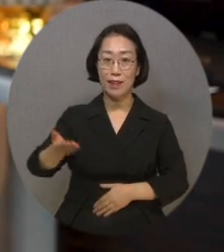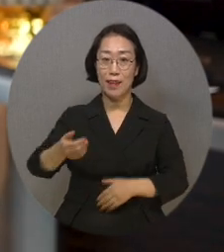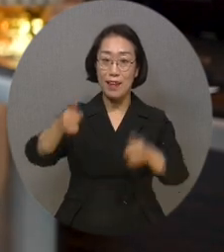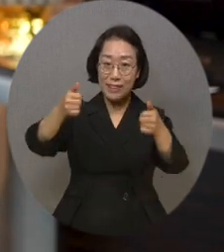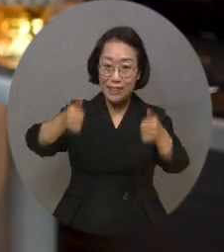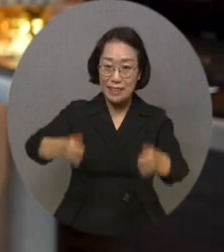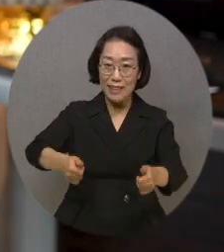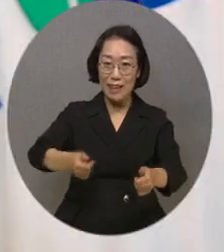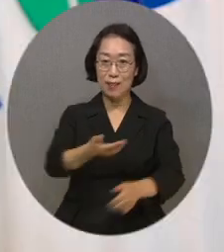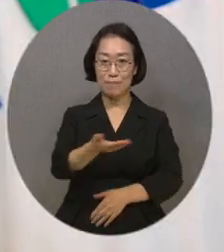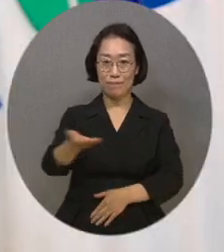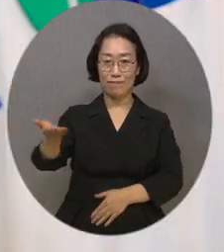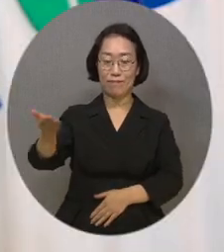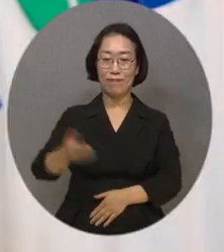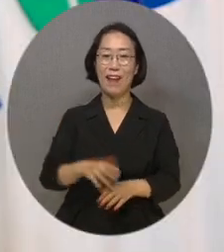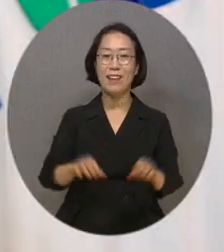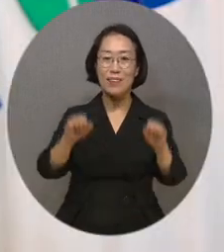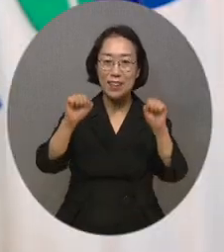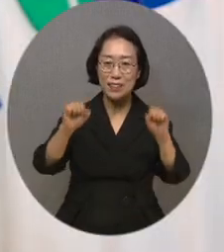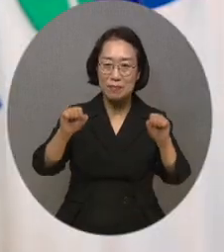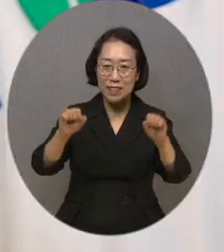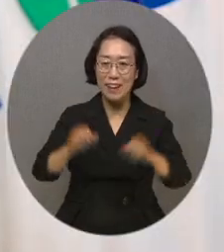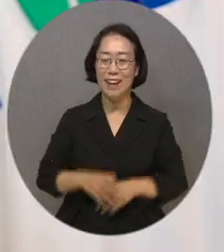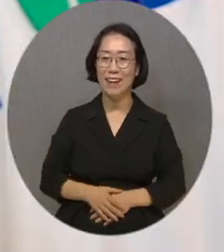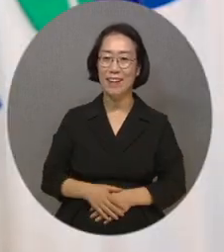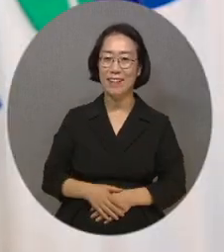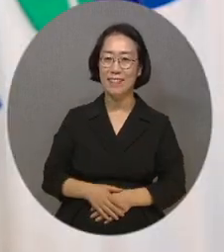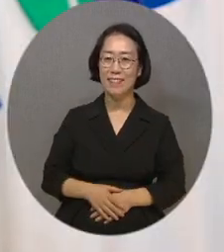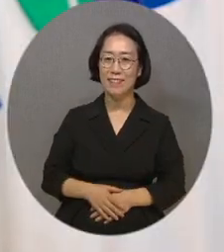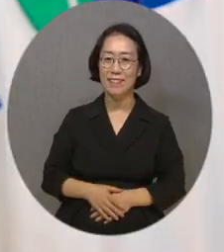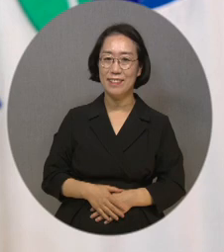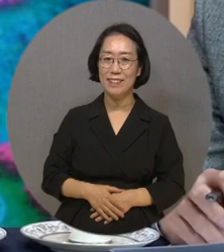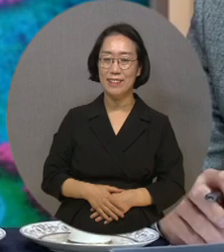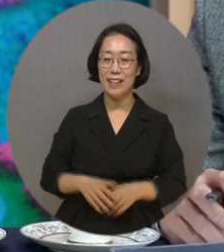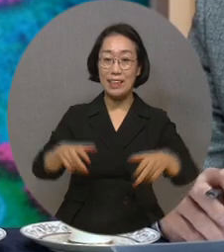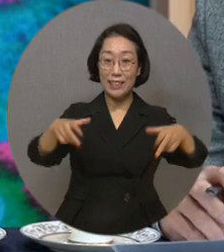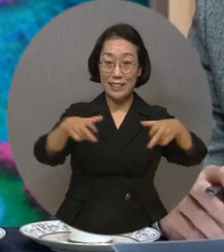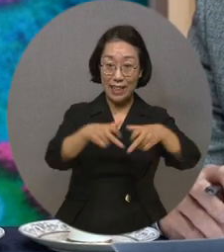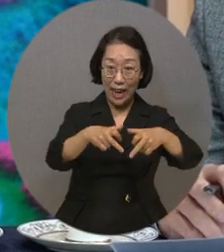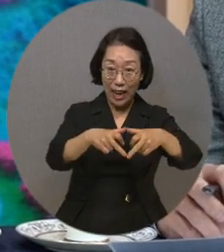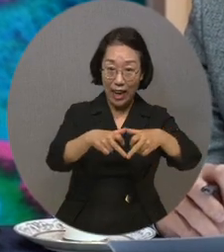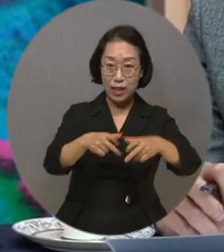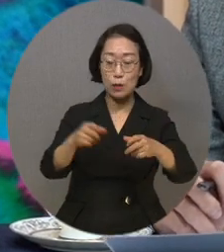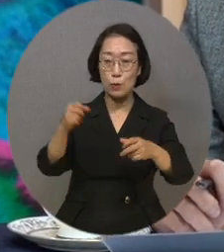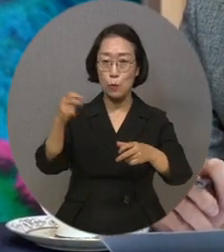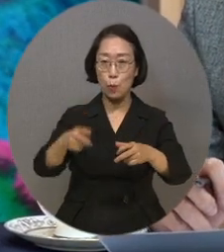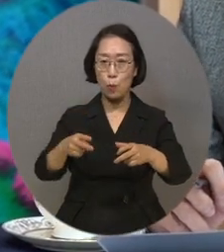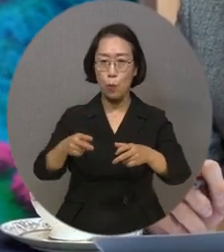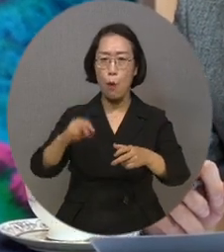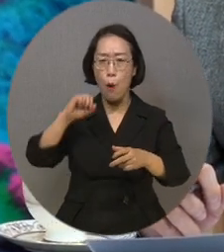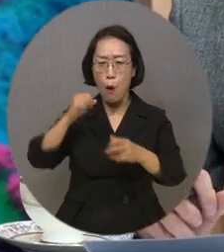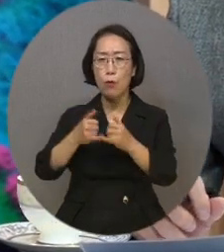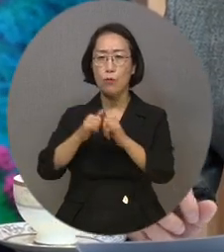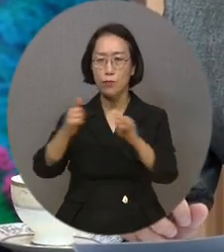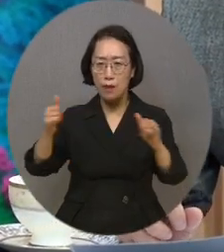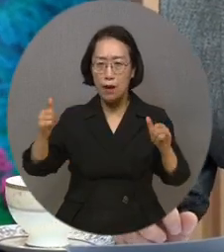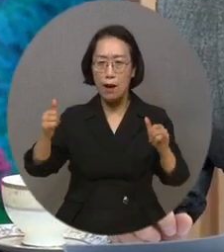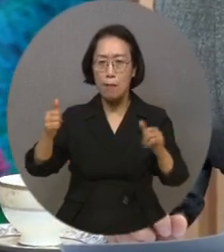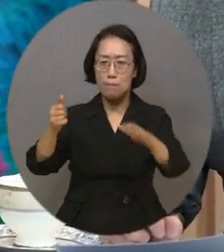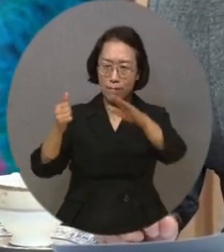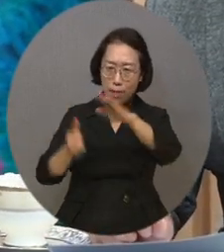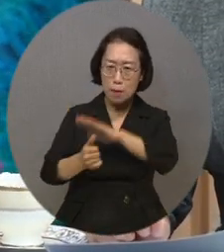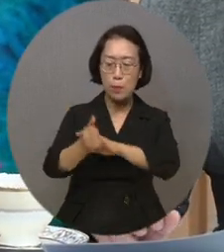말씀 부탁드리겠습니다. 안녕하십니까. 우리 또 장애인과 소외계층을 대변하는